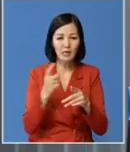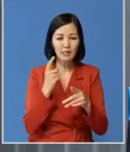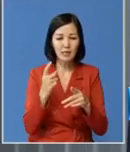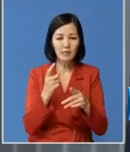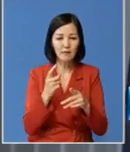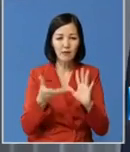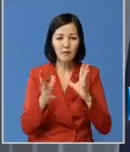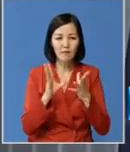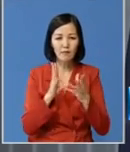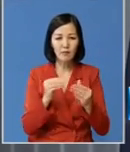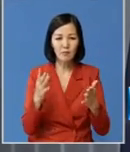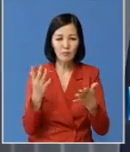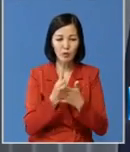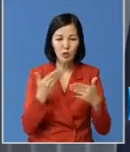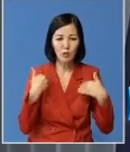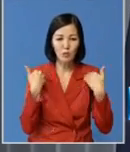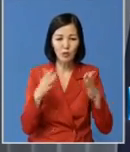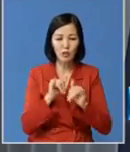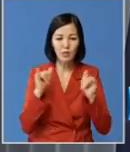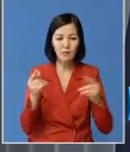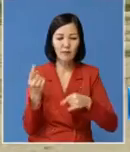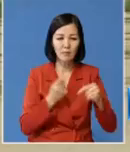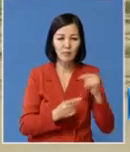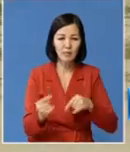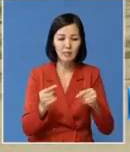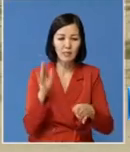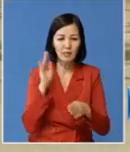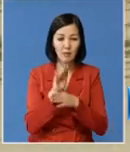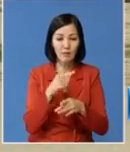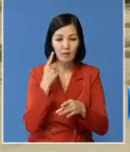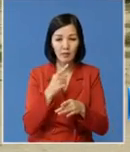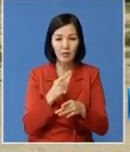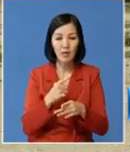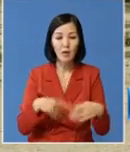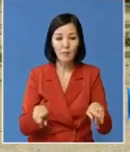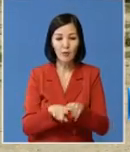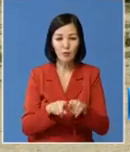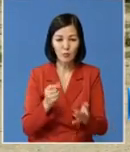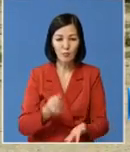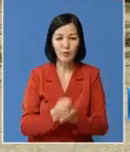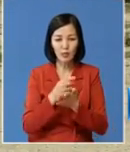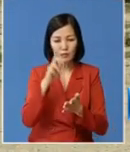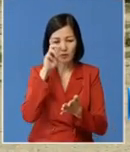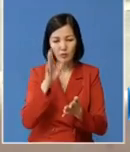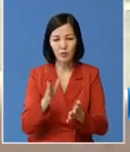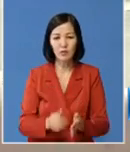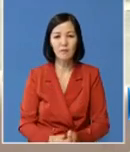целом, мажилисмен пожелал удачи аграриям в развитии бизнеса. Также он добавил, что подобные стартапы будут поддерживаться